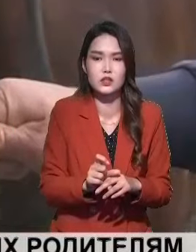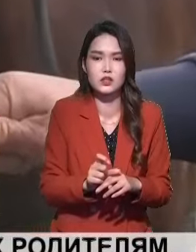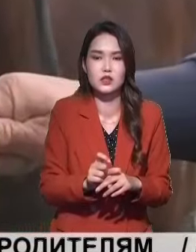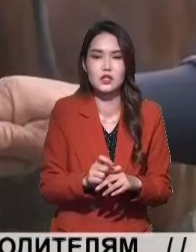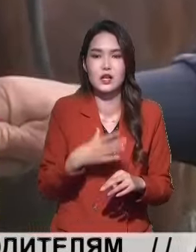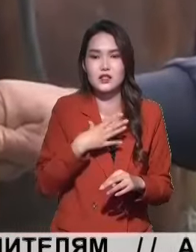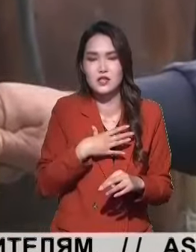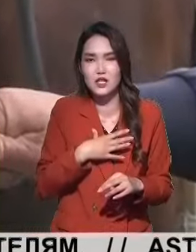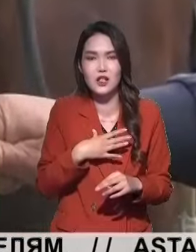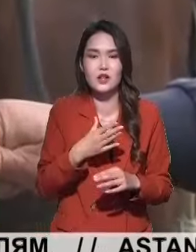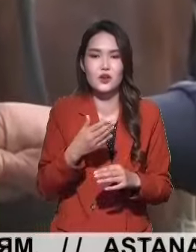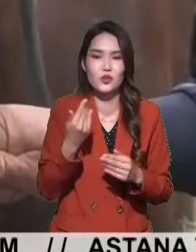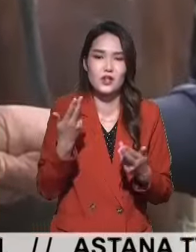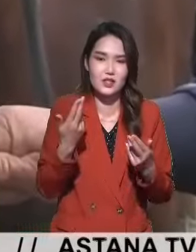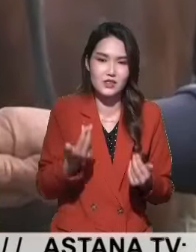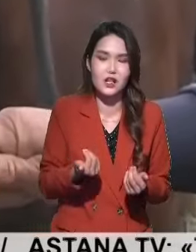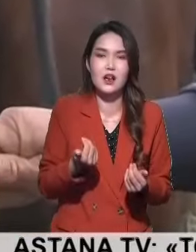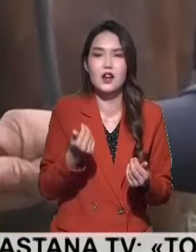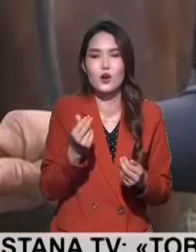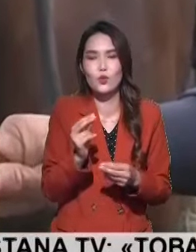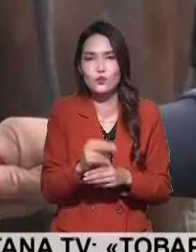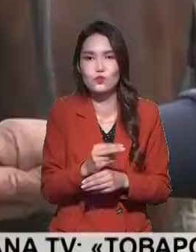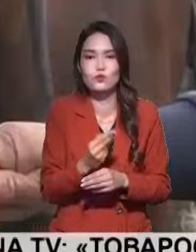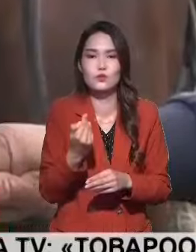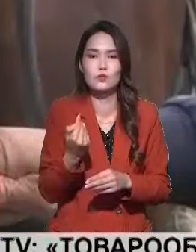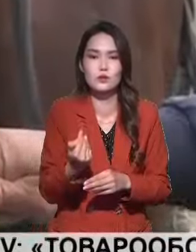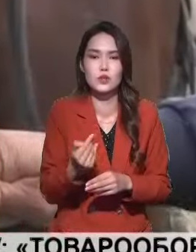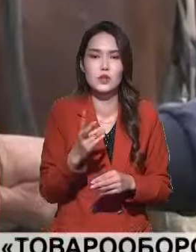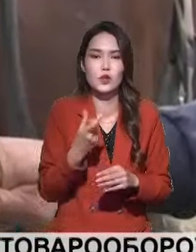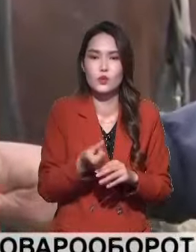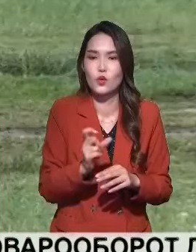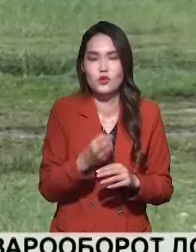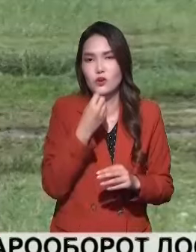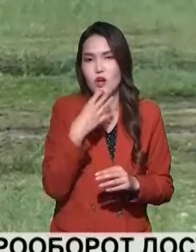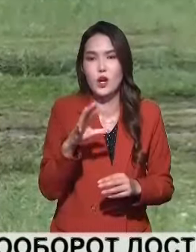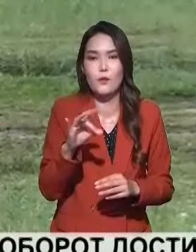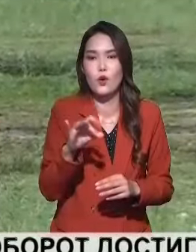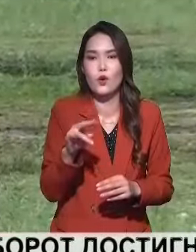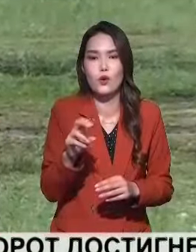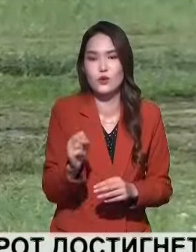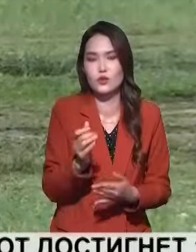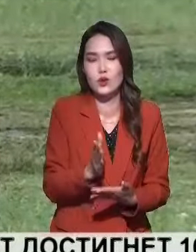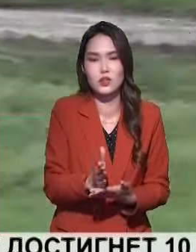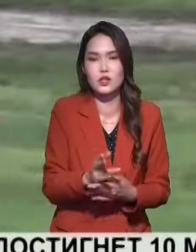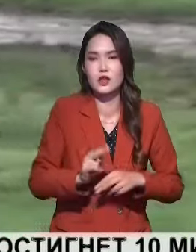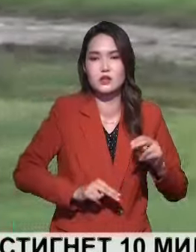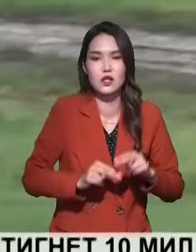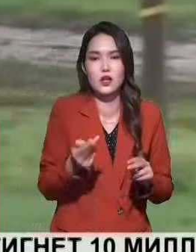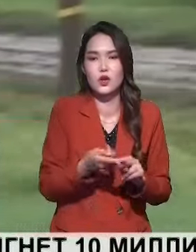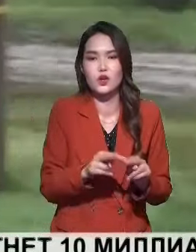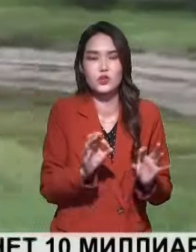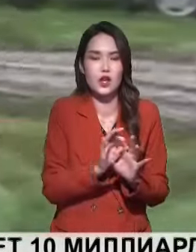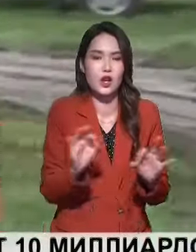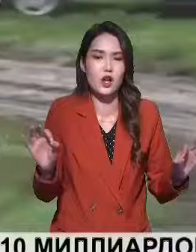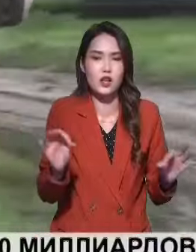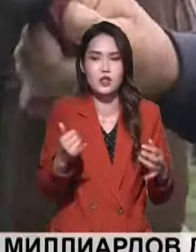терпеливая, да, вот в длинных дистанциях. В общем, хорошая порода у нас. Настрой очень хороший, прям сегодня и